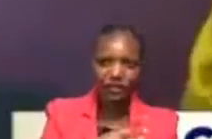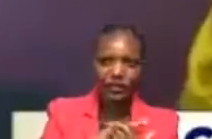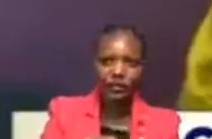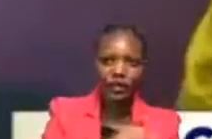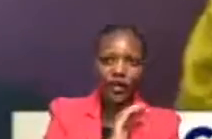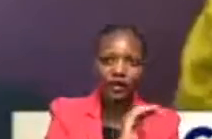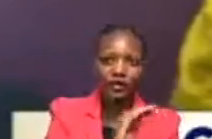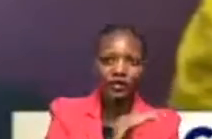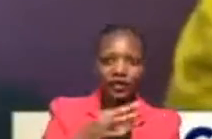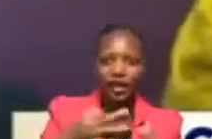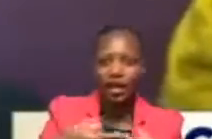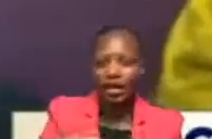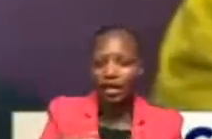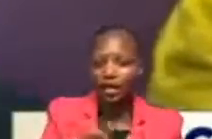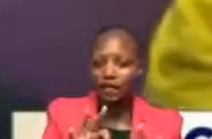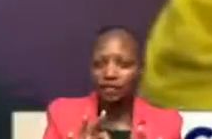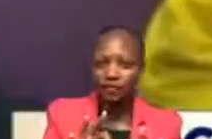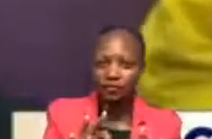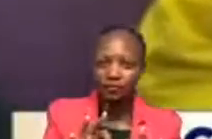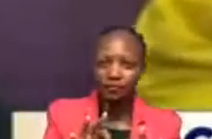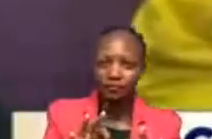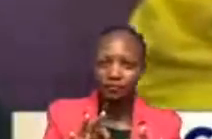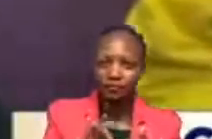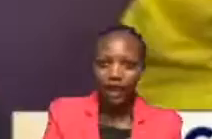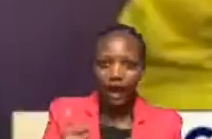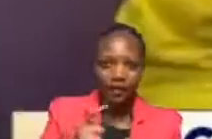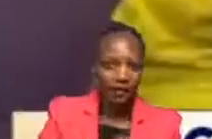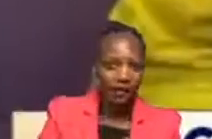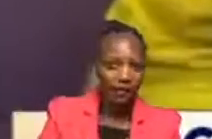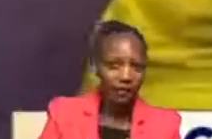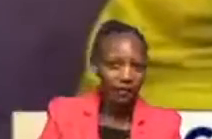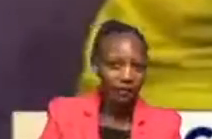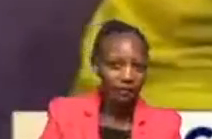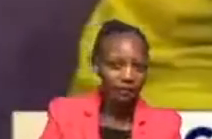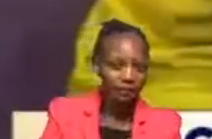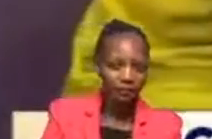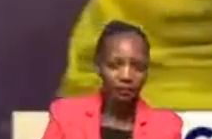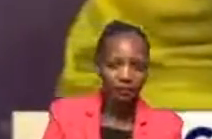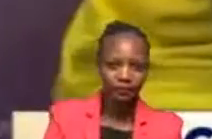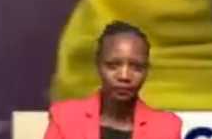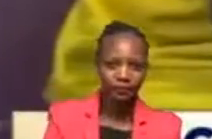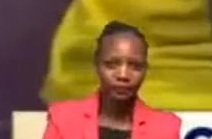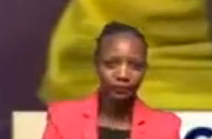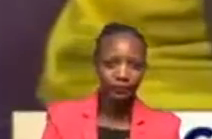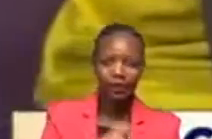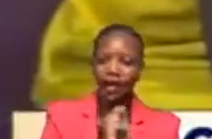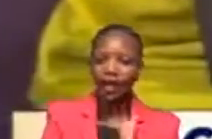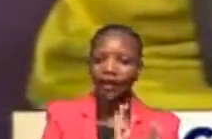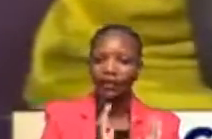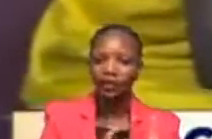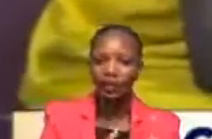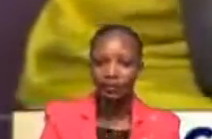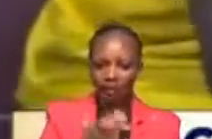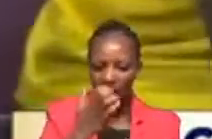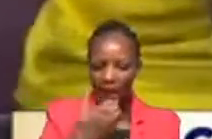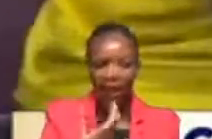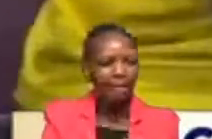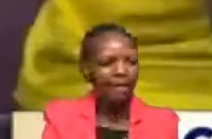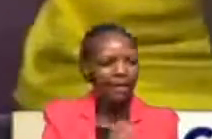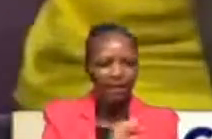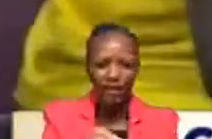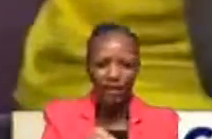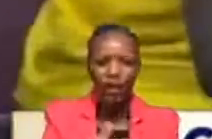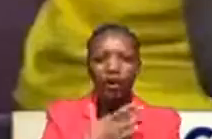kwamba ikiwa kwa wakati mwingine unapata inafikia mahali unapata customers wana upungufu wa pesa, unataka